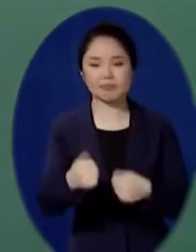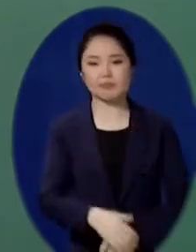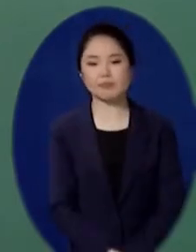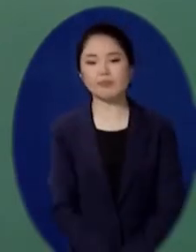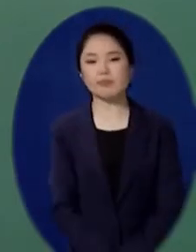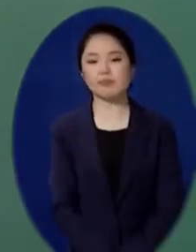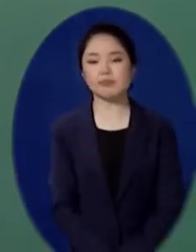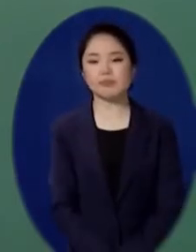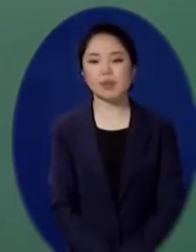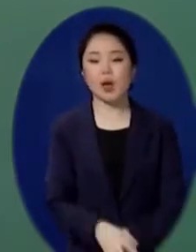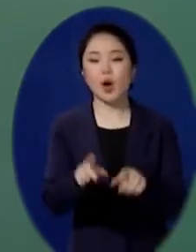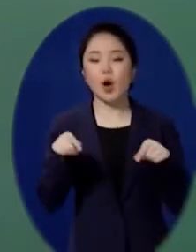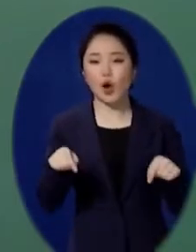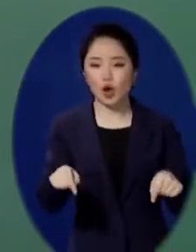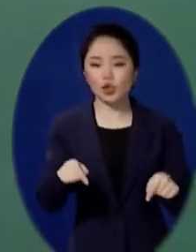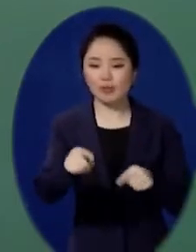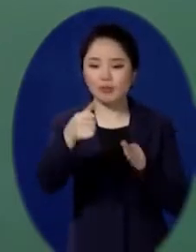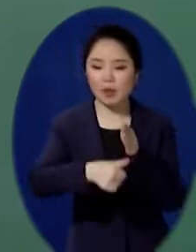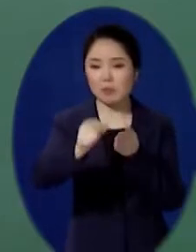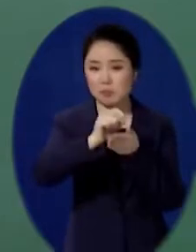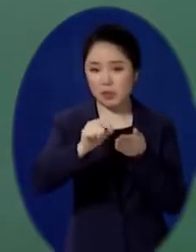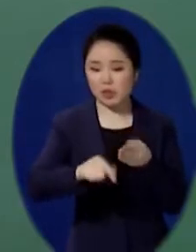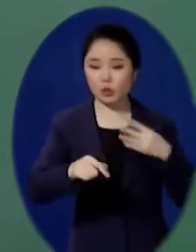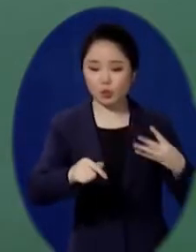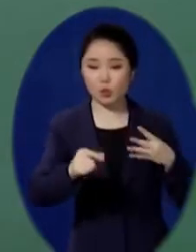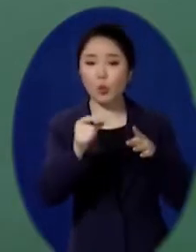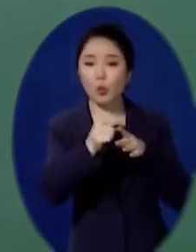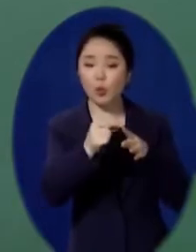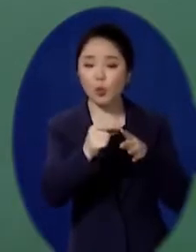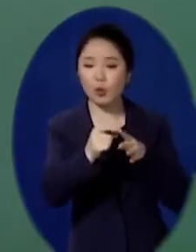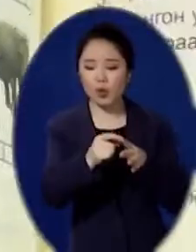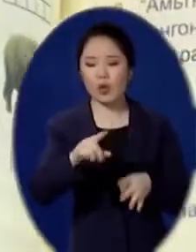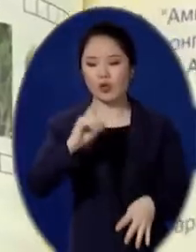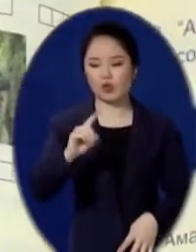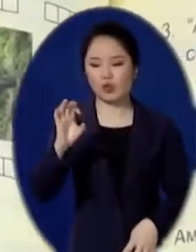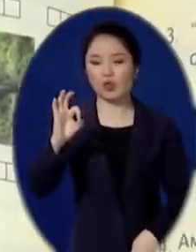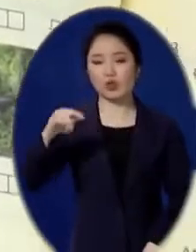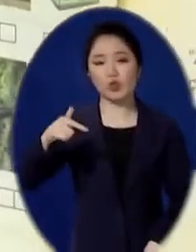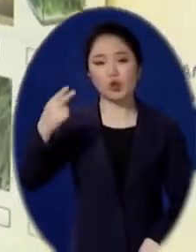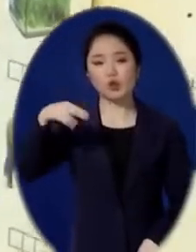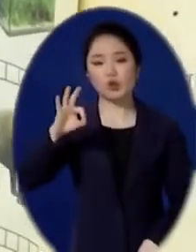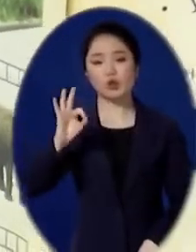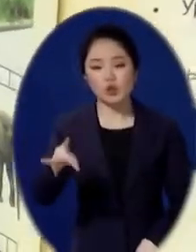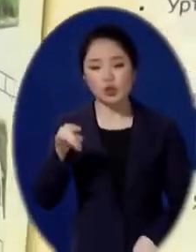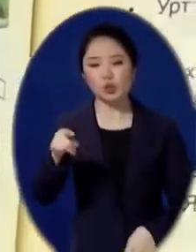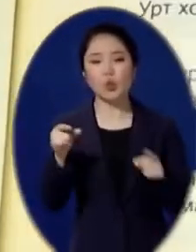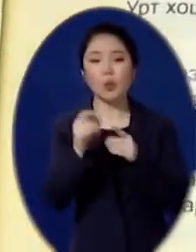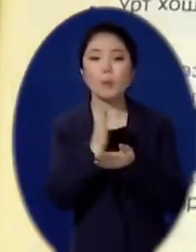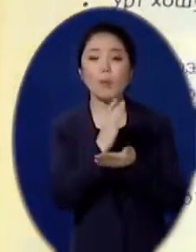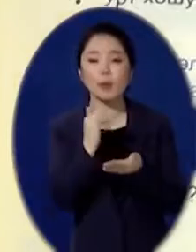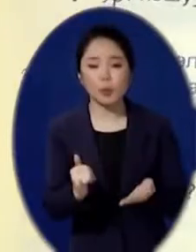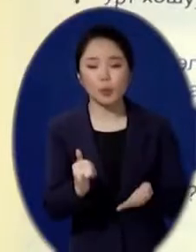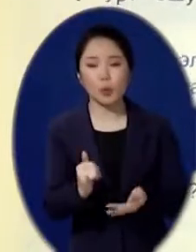байна. За одоо та бүхний тэмдэглэсэн үгэн дотор зогдор гэдэг үг байна уугүй юу? Нэг